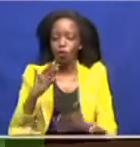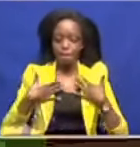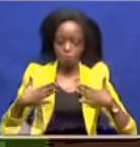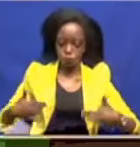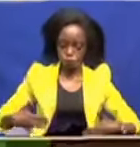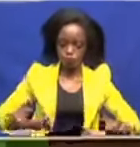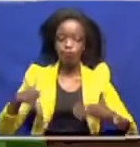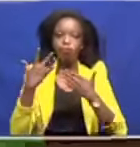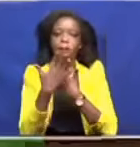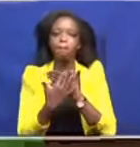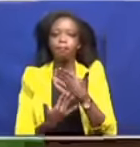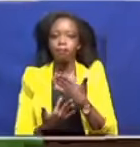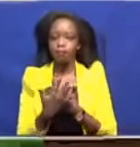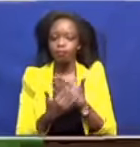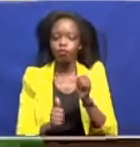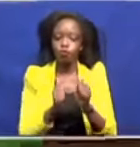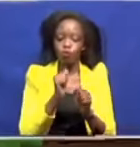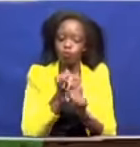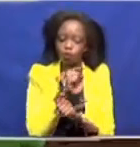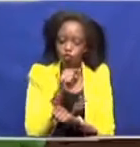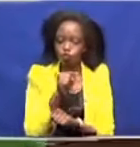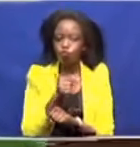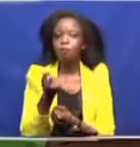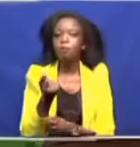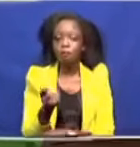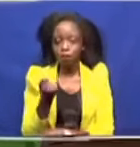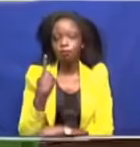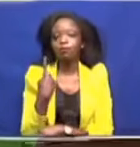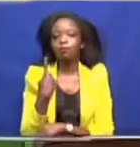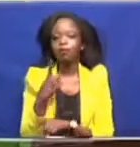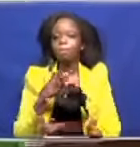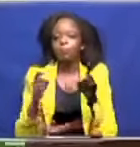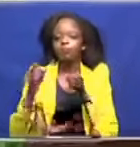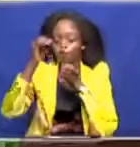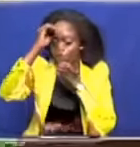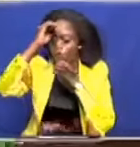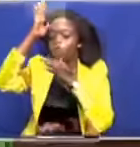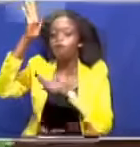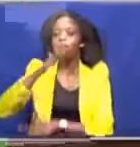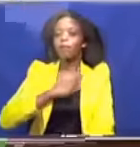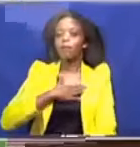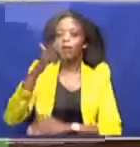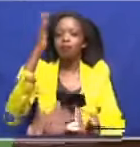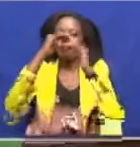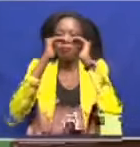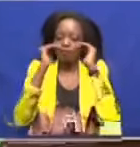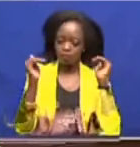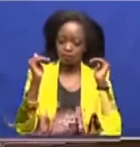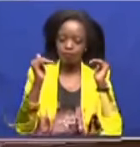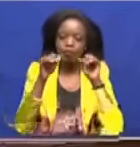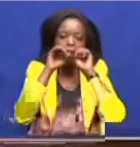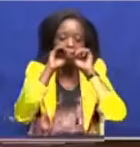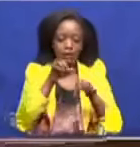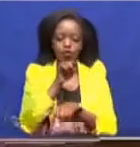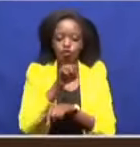damu ambazo zimekufunulia haya, bali ni Baba yangu aliye mbinguni. Blessed are